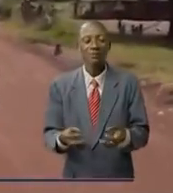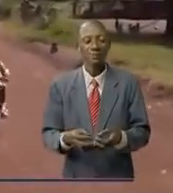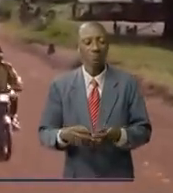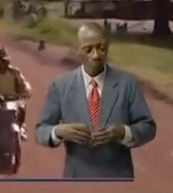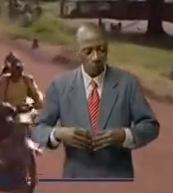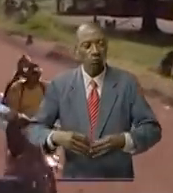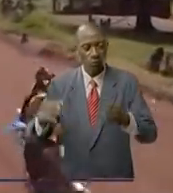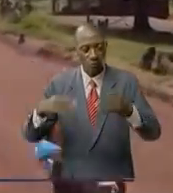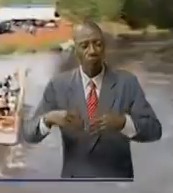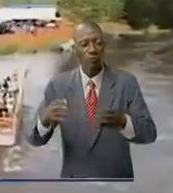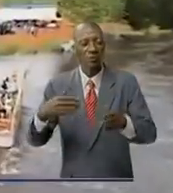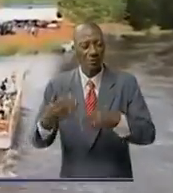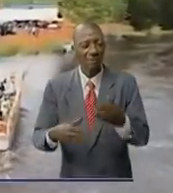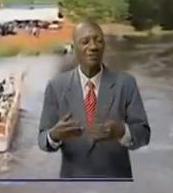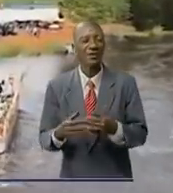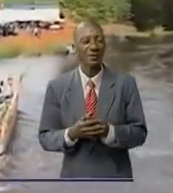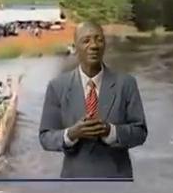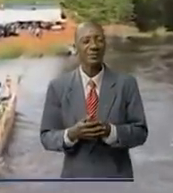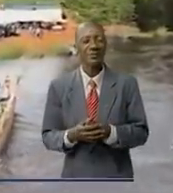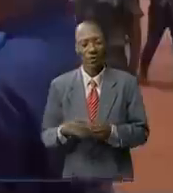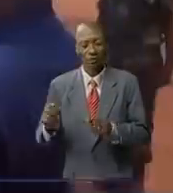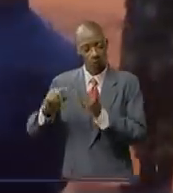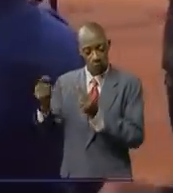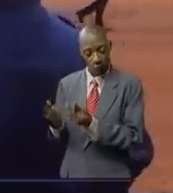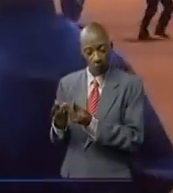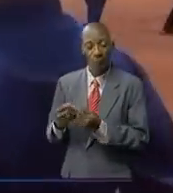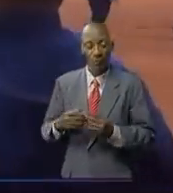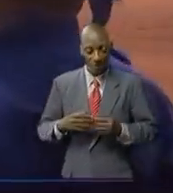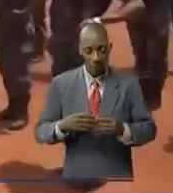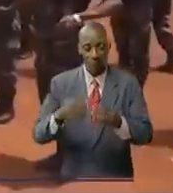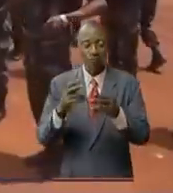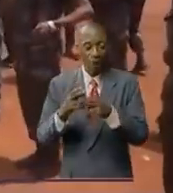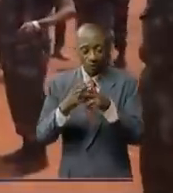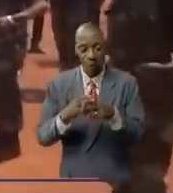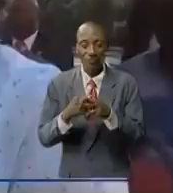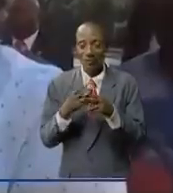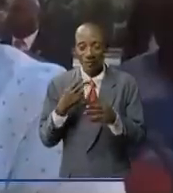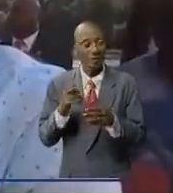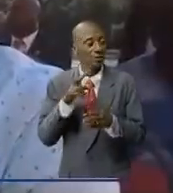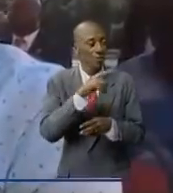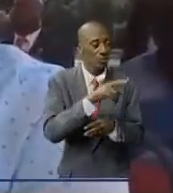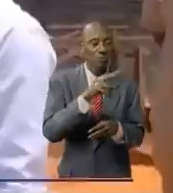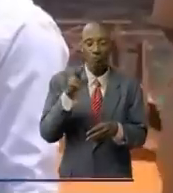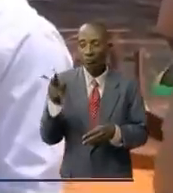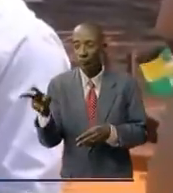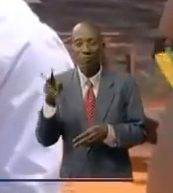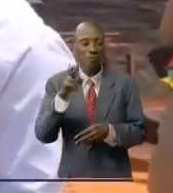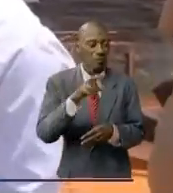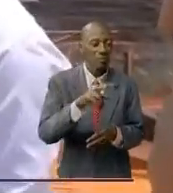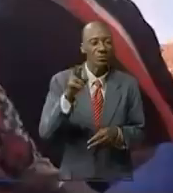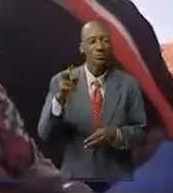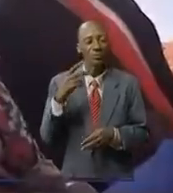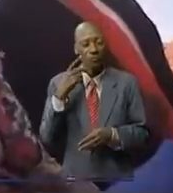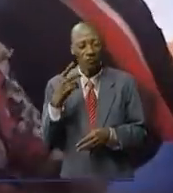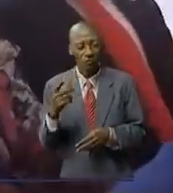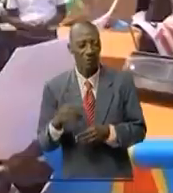120 km de route, le cortège investit Golébolé juste après ses honneurs et installation de l'autorité. Le protocole